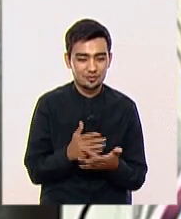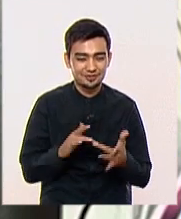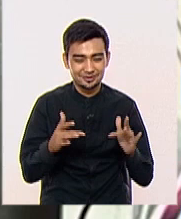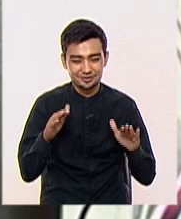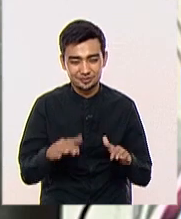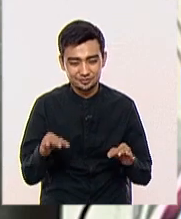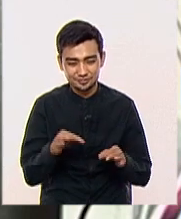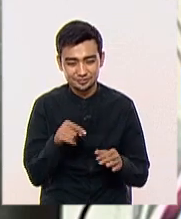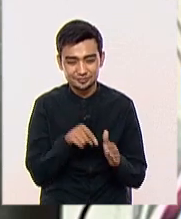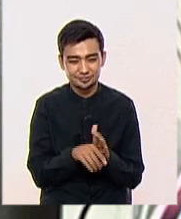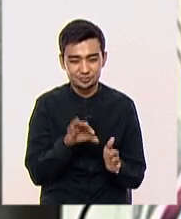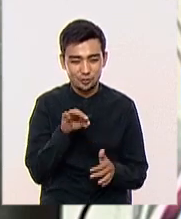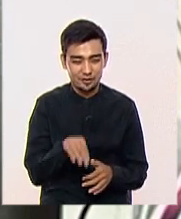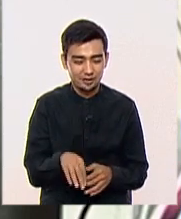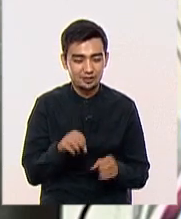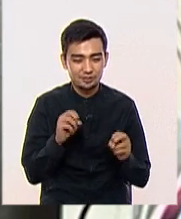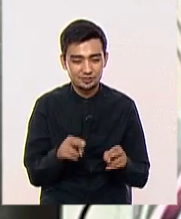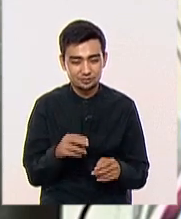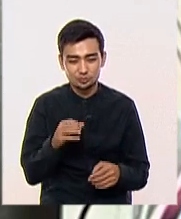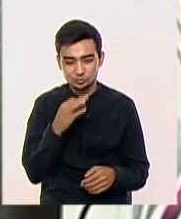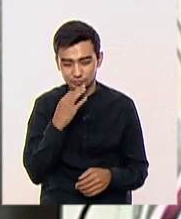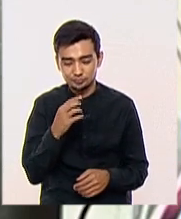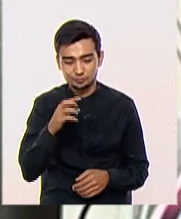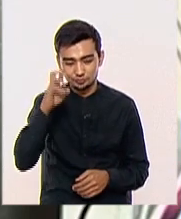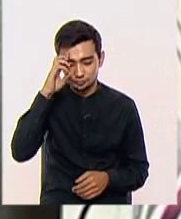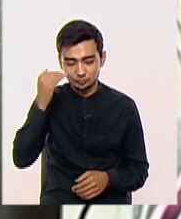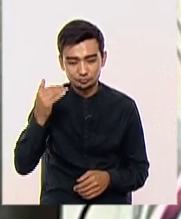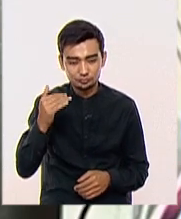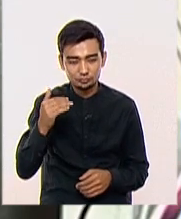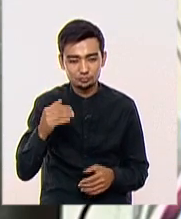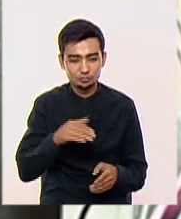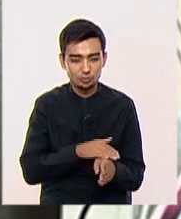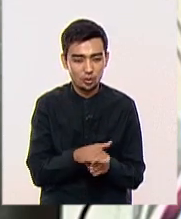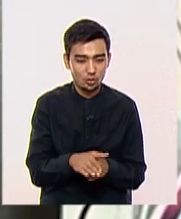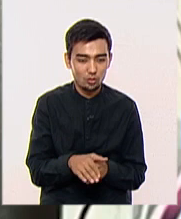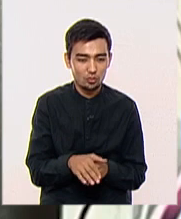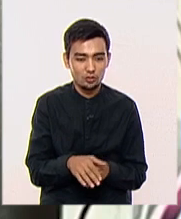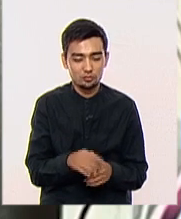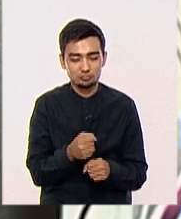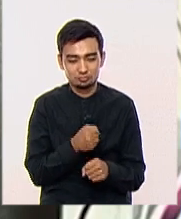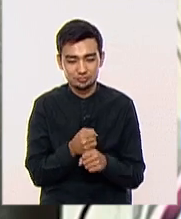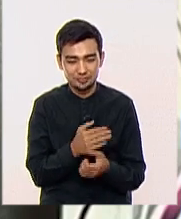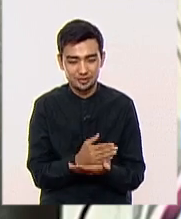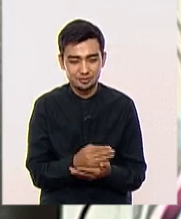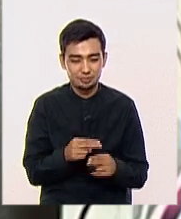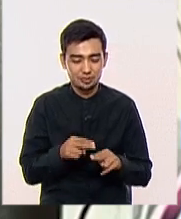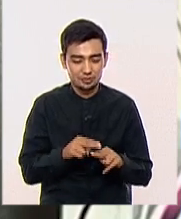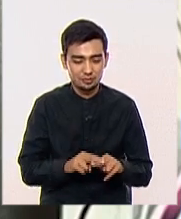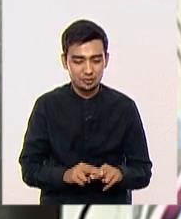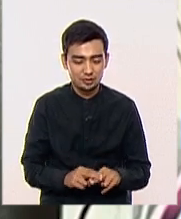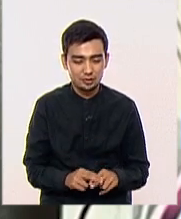информациялық ақпараттық кеңістікте кез келген мемлекеттің ақпараты толық басымдылықпен жүріп жатыр.